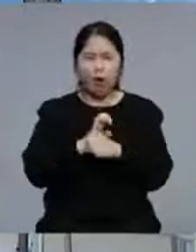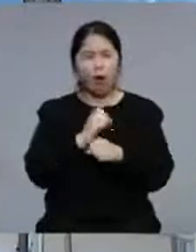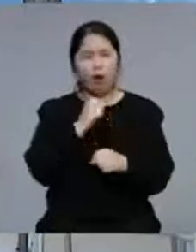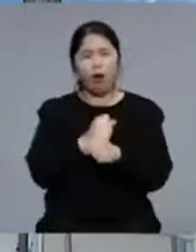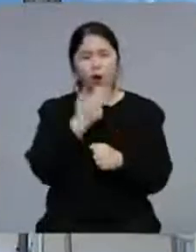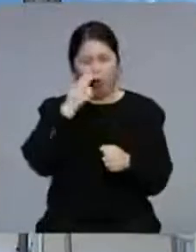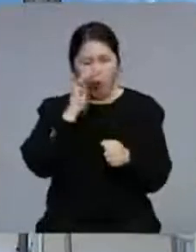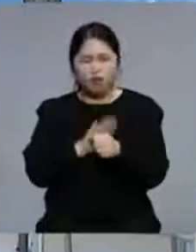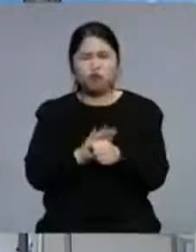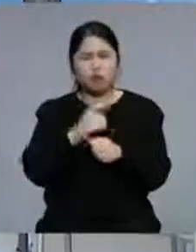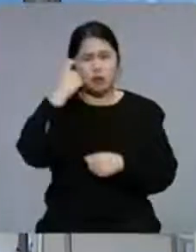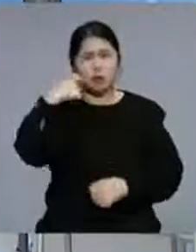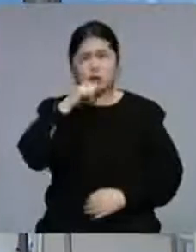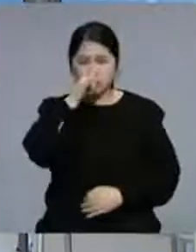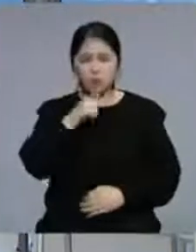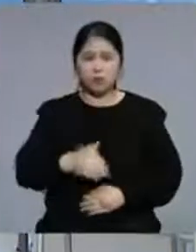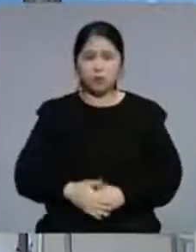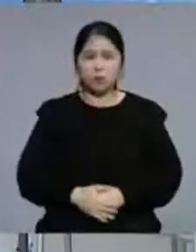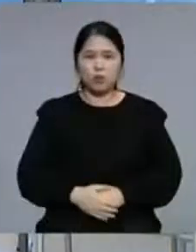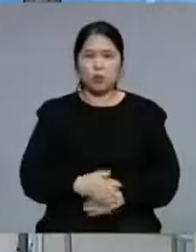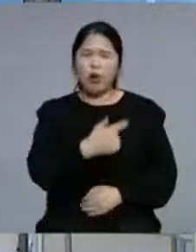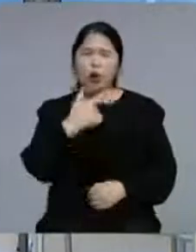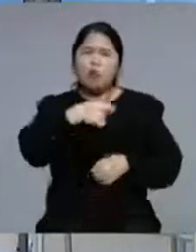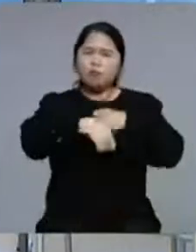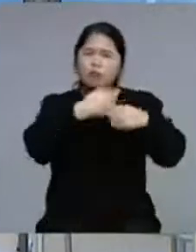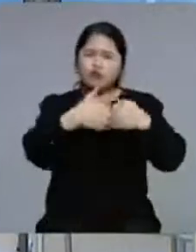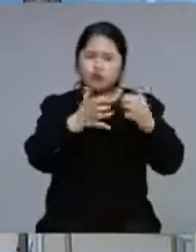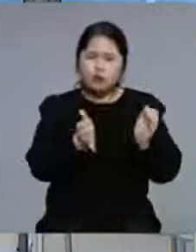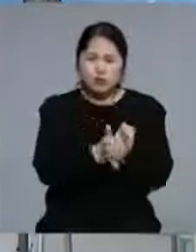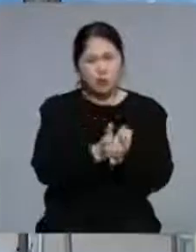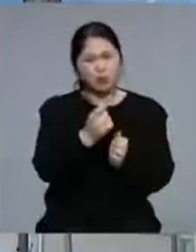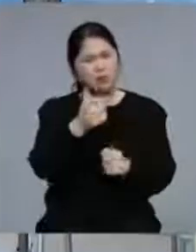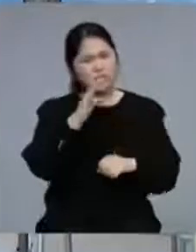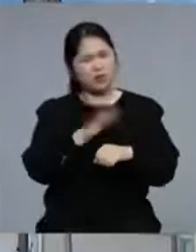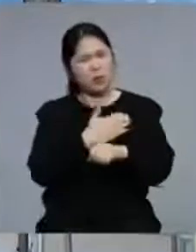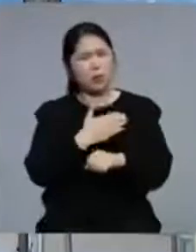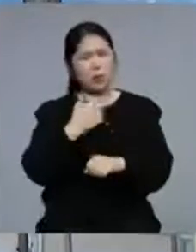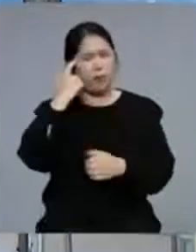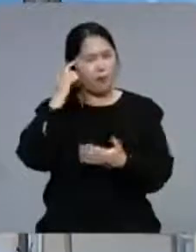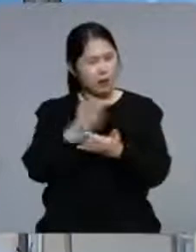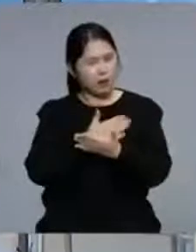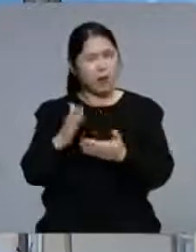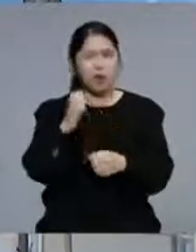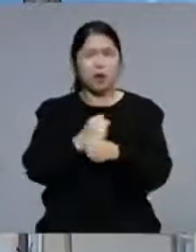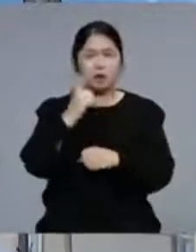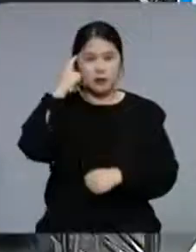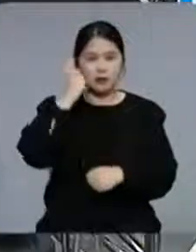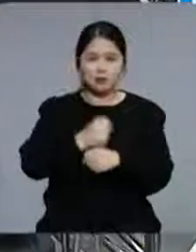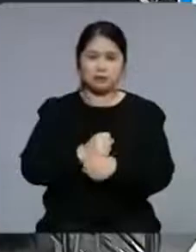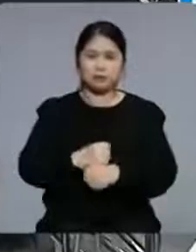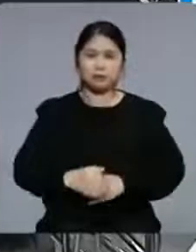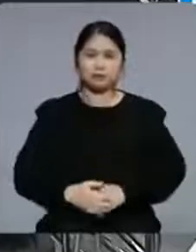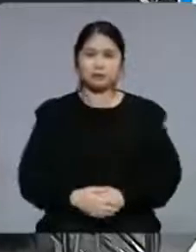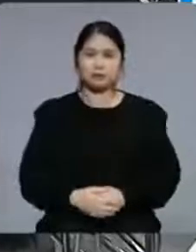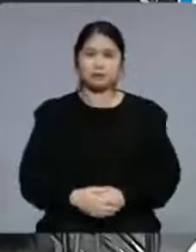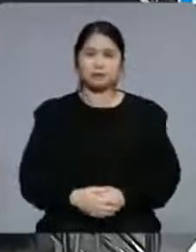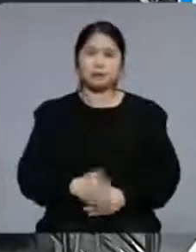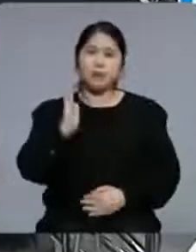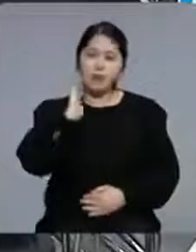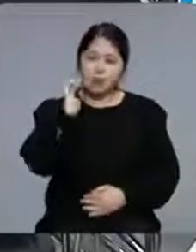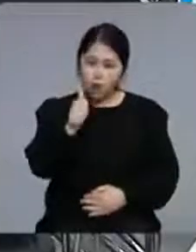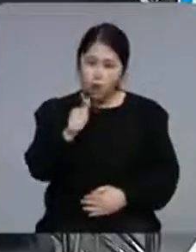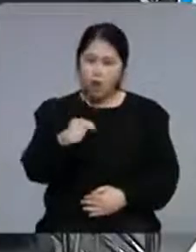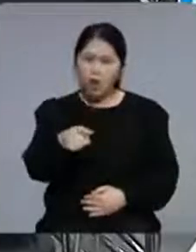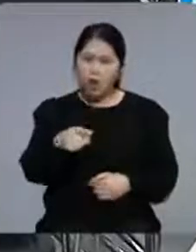들었고요. 너무 이렇게 민주당에서 이렇게 좀 잘못된다고 그렇게 판단을 하고 있습니다. 대선